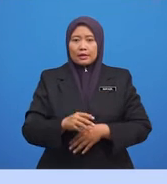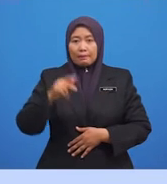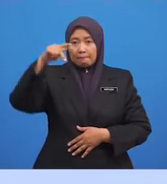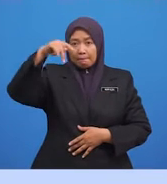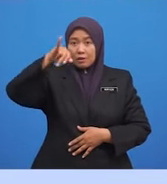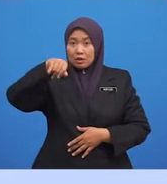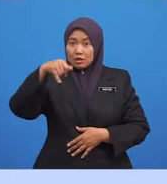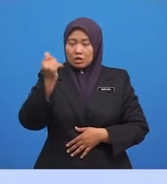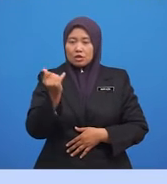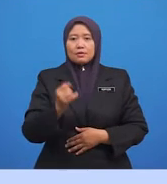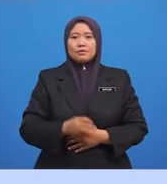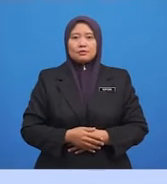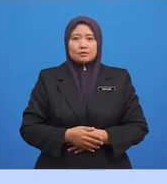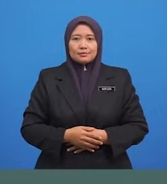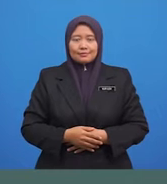jasmani.